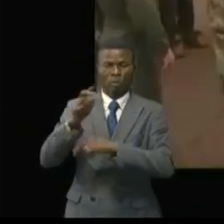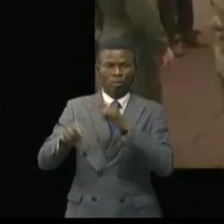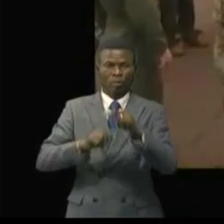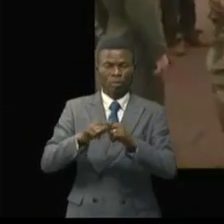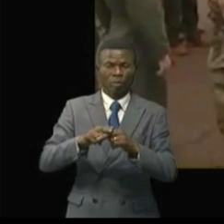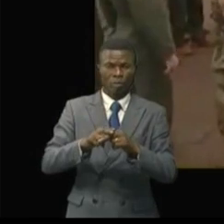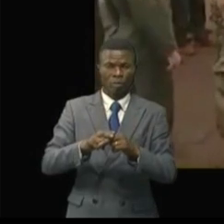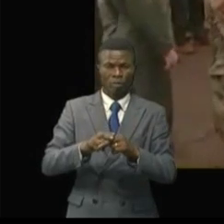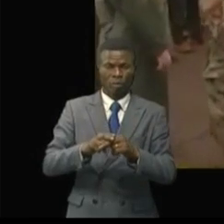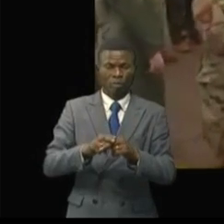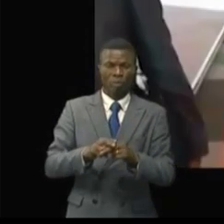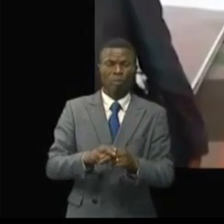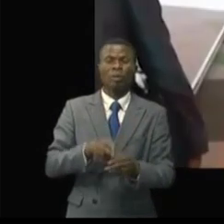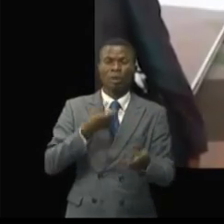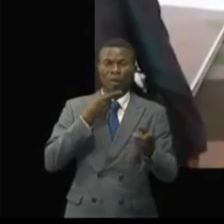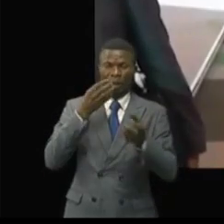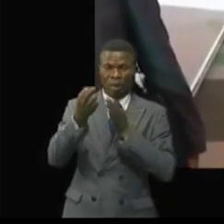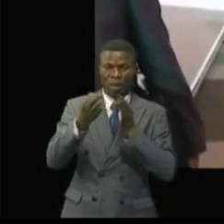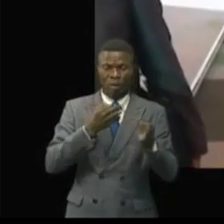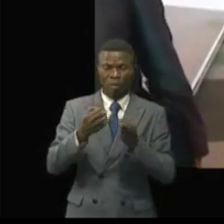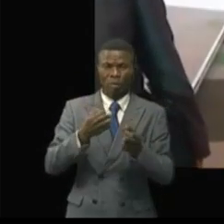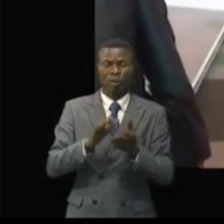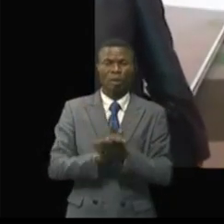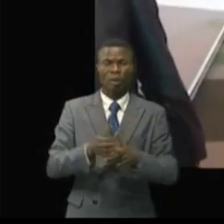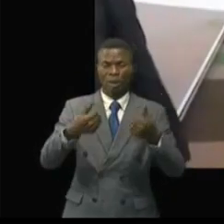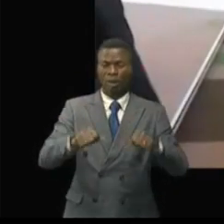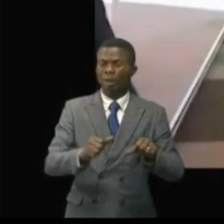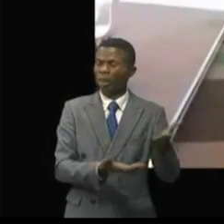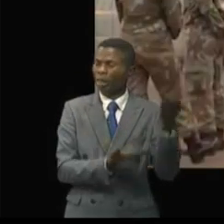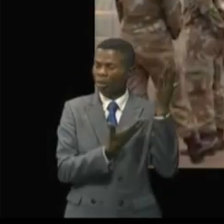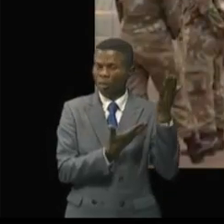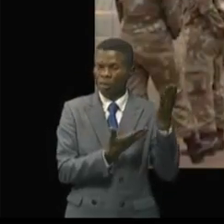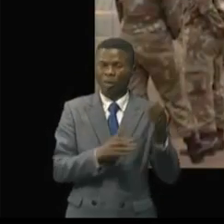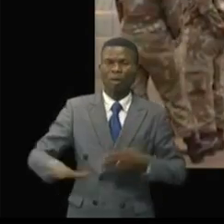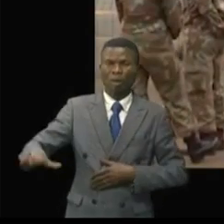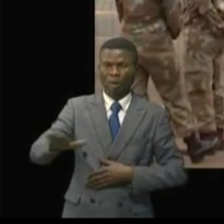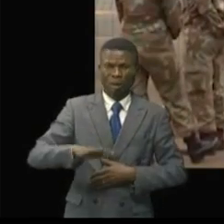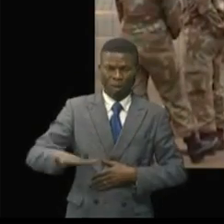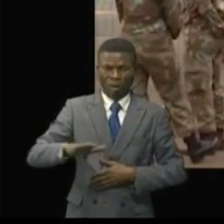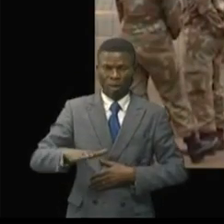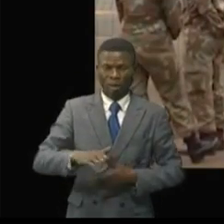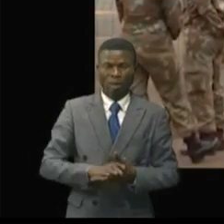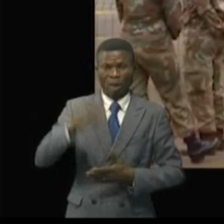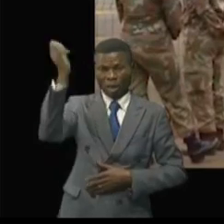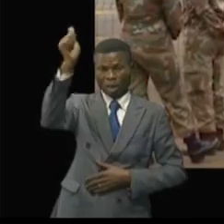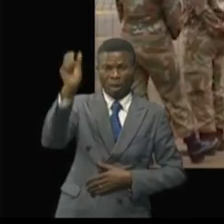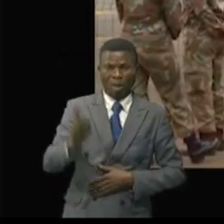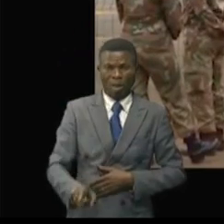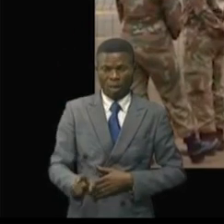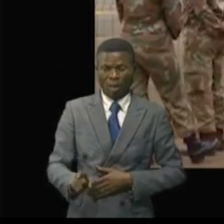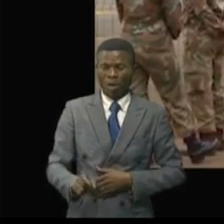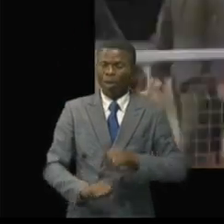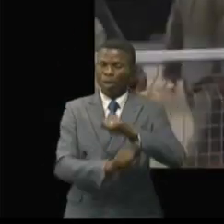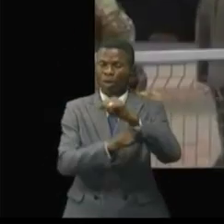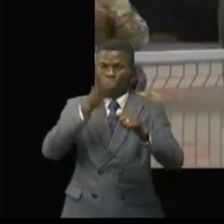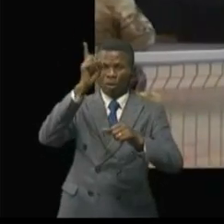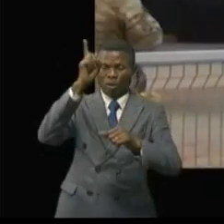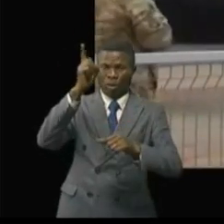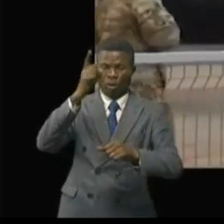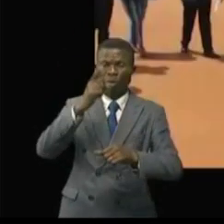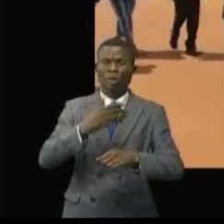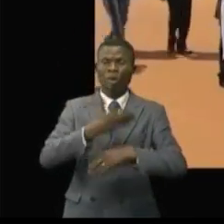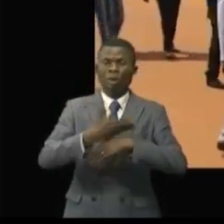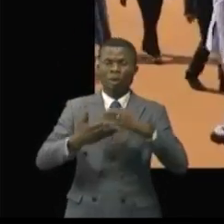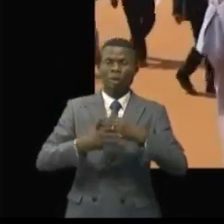sud-africaine, Modise, explique que la défense reste importante pour les pays de Nelson Mandela, car il est l'un des piliers de la nation